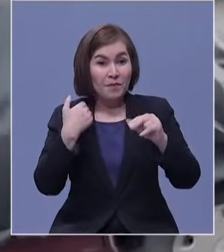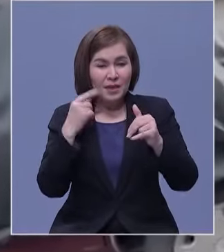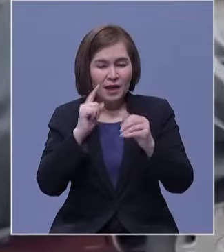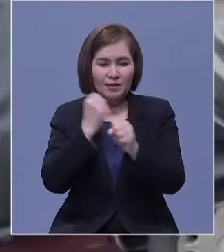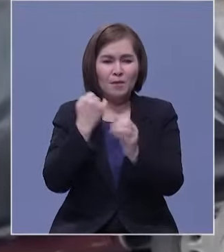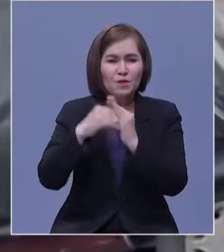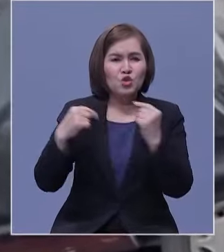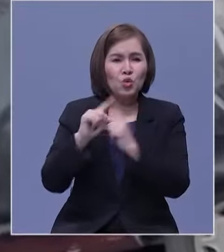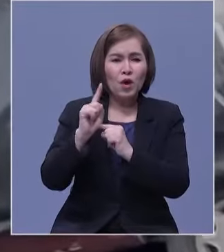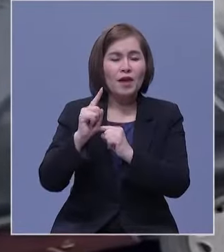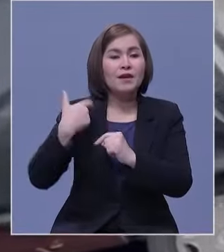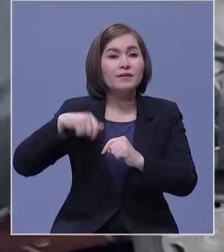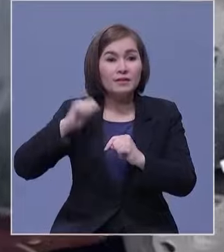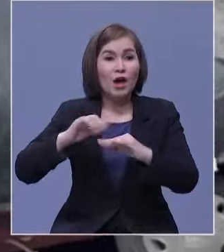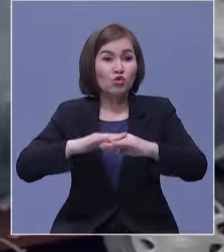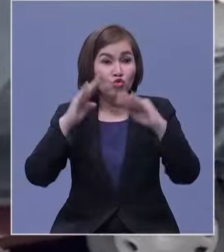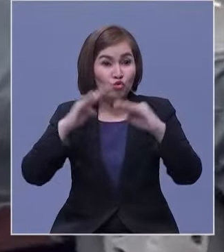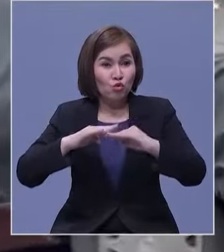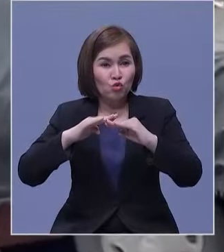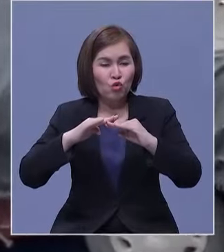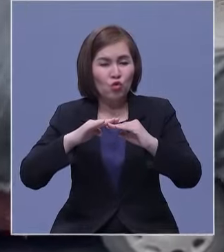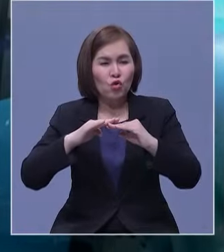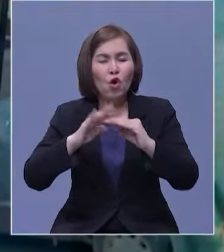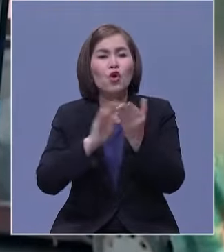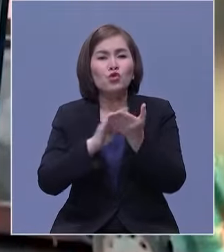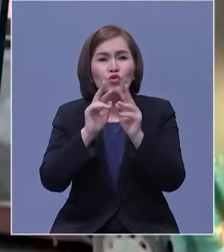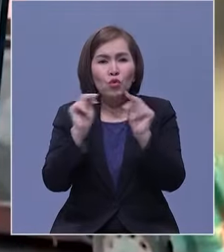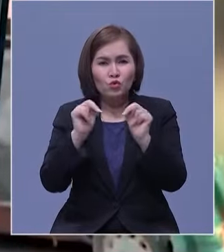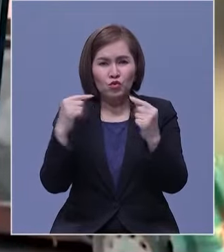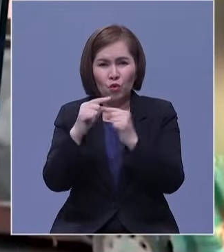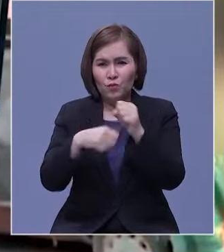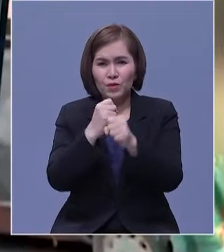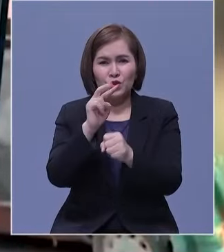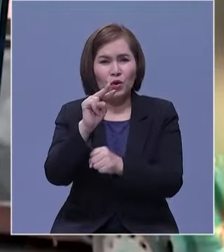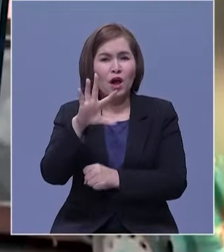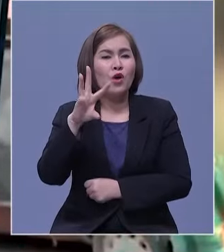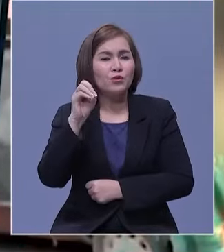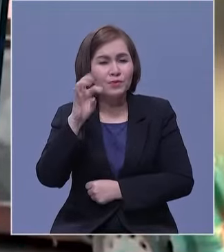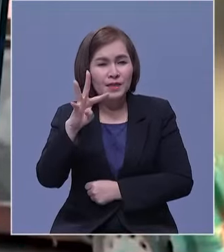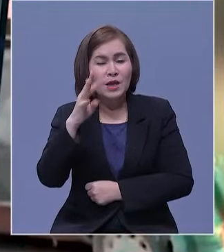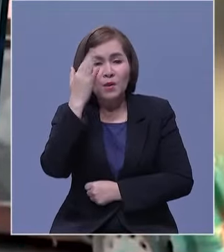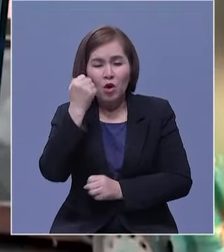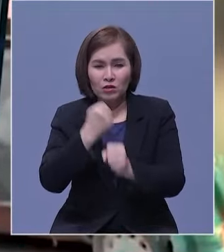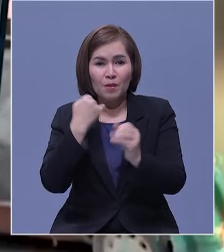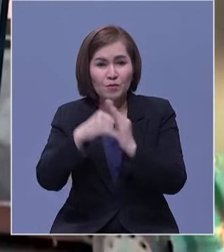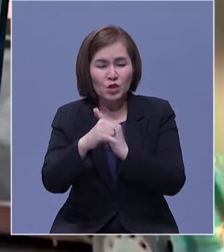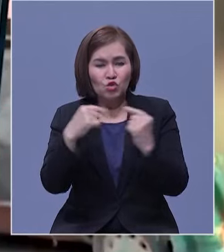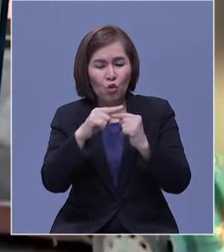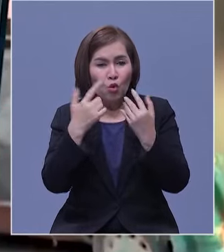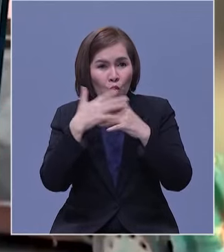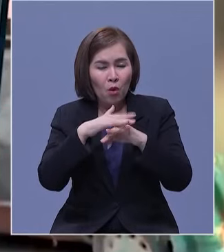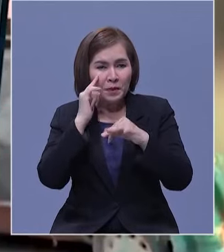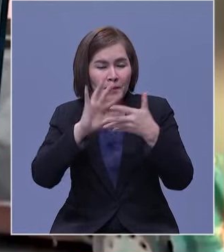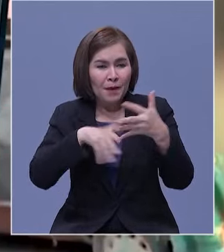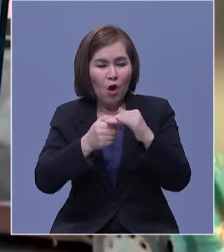ศาลแขวงนนทบุรีนะคะลงวันที่ 20กรกฎาคมปี2564มีข้อหาร่วมกันฉ้อโกงร่วมกันนำเข้า